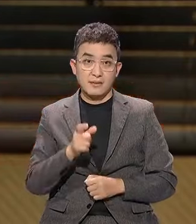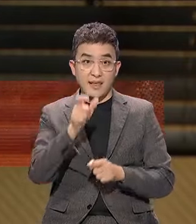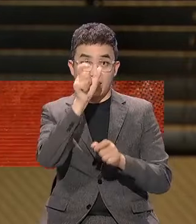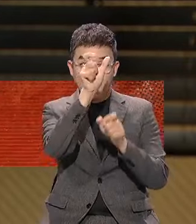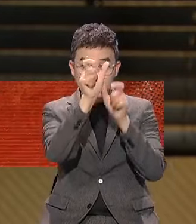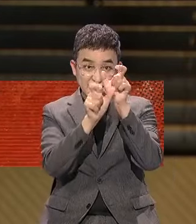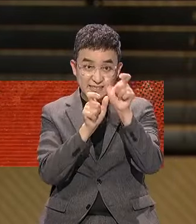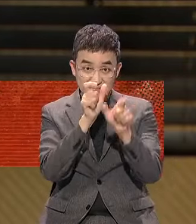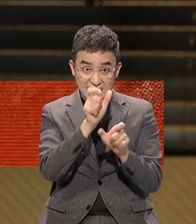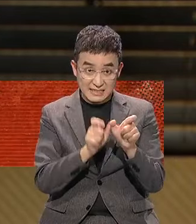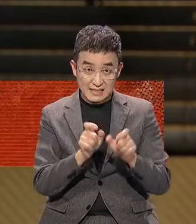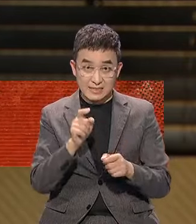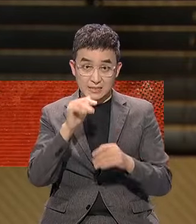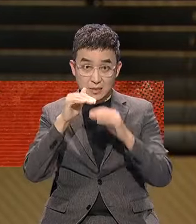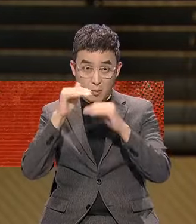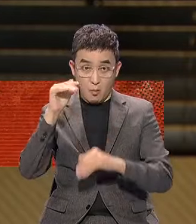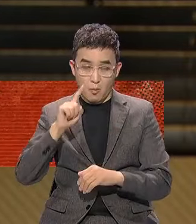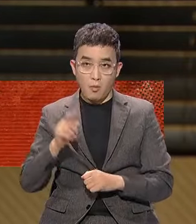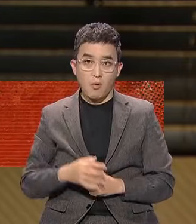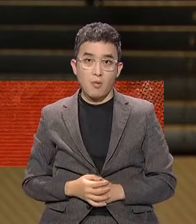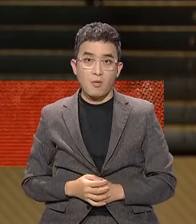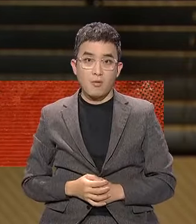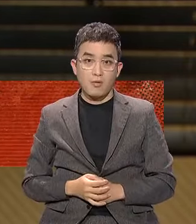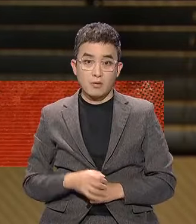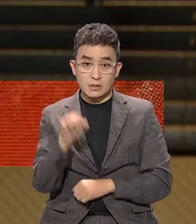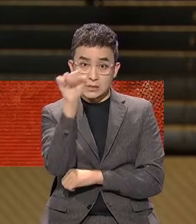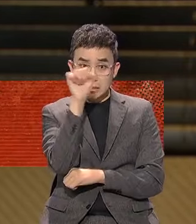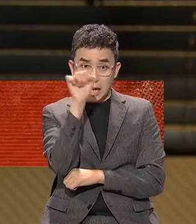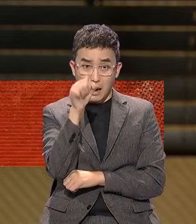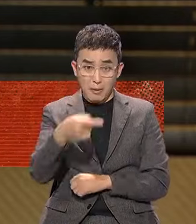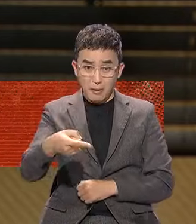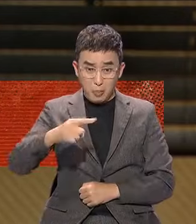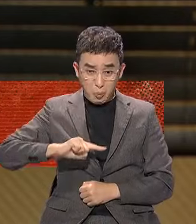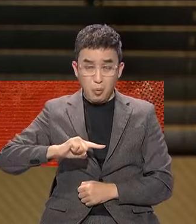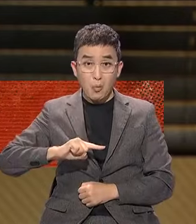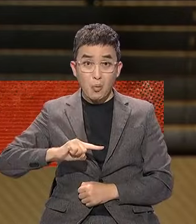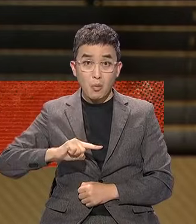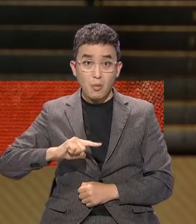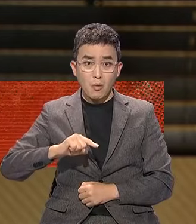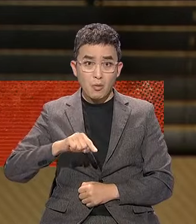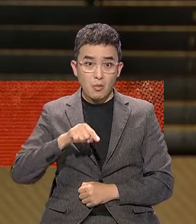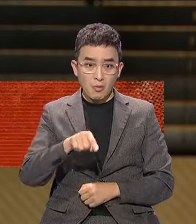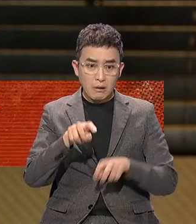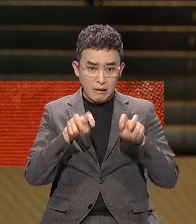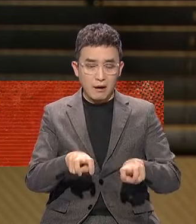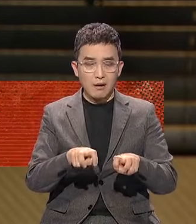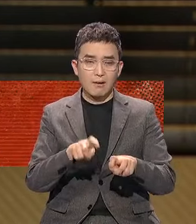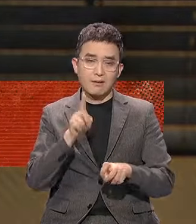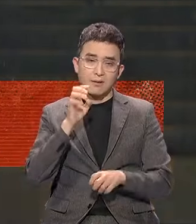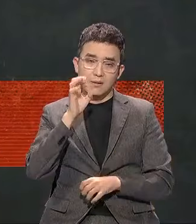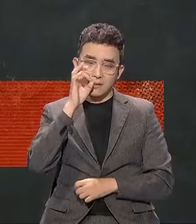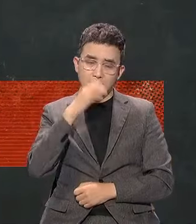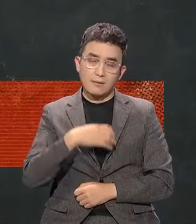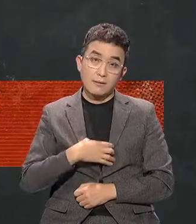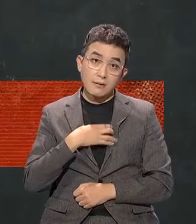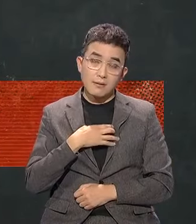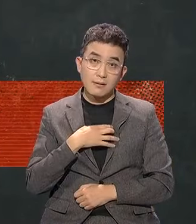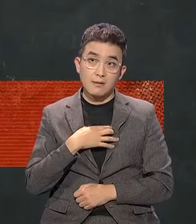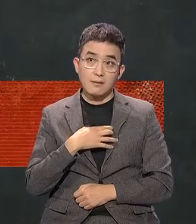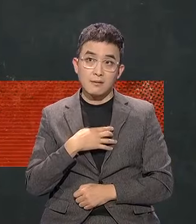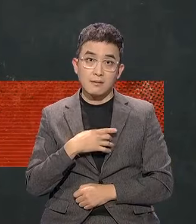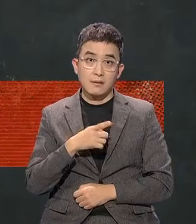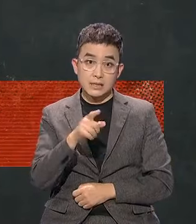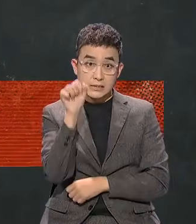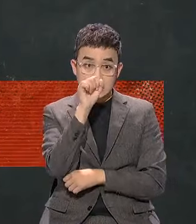보니까 이분이 그럼 저 앞에 버스 기사분이 바로 앞 뒷자리 있아요 하필 저기 앉아서 저러고 있는 거잖아요 왜 버스 기사분은